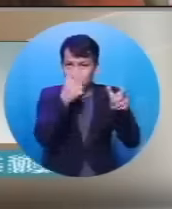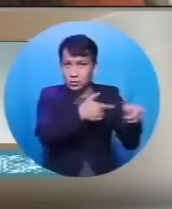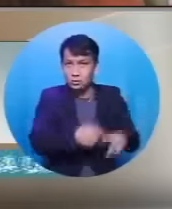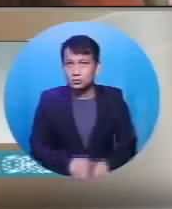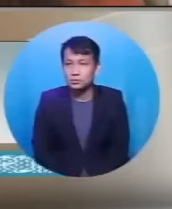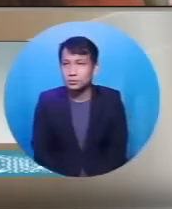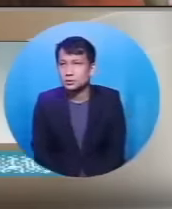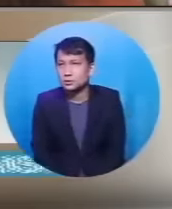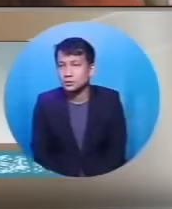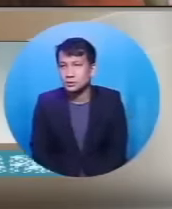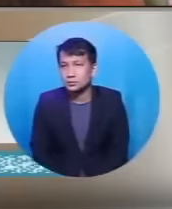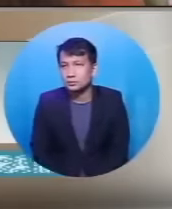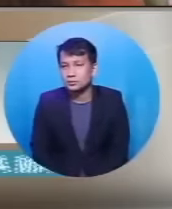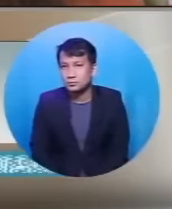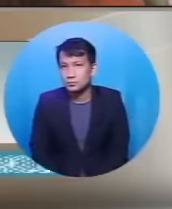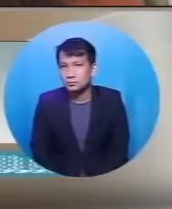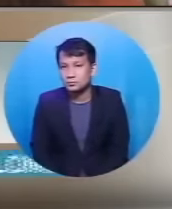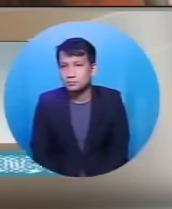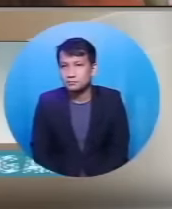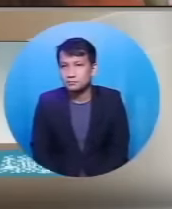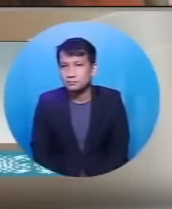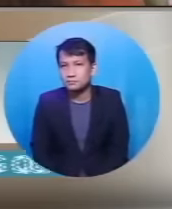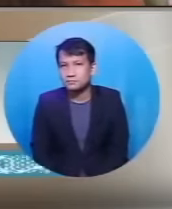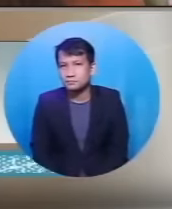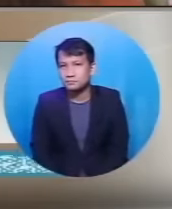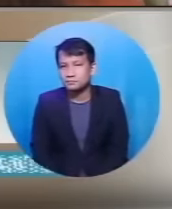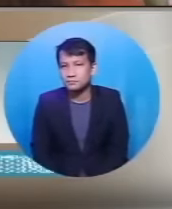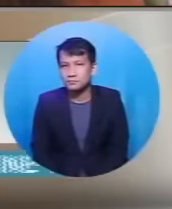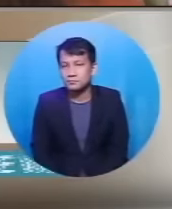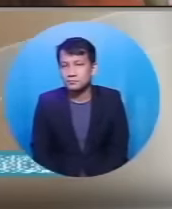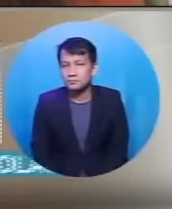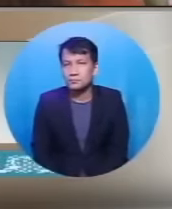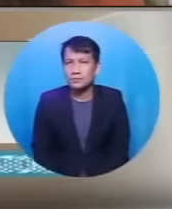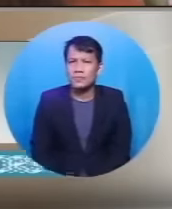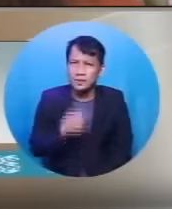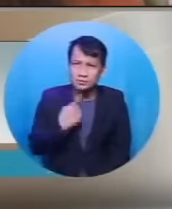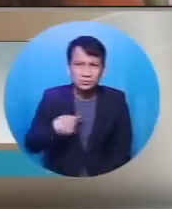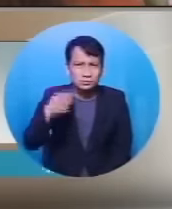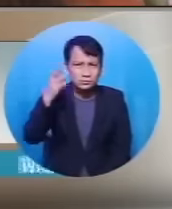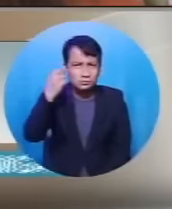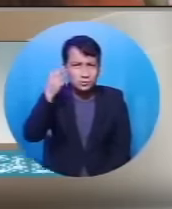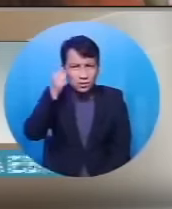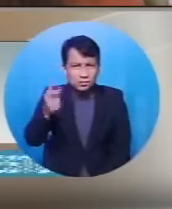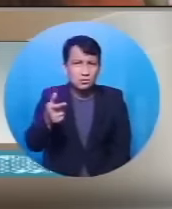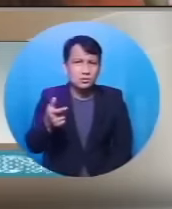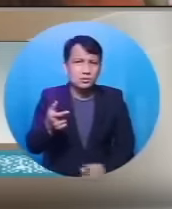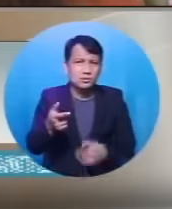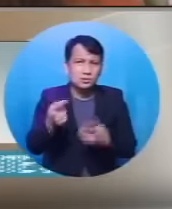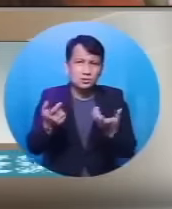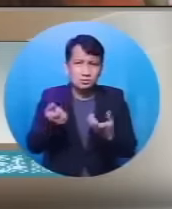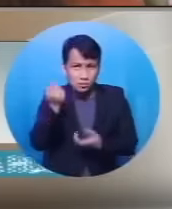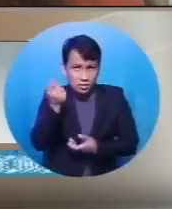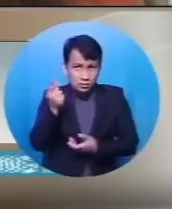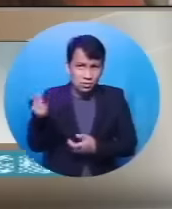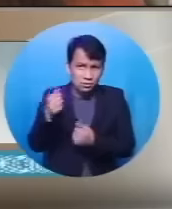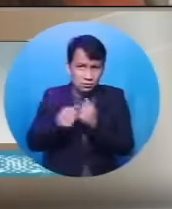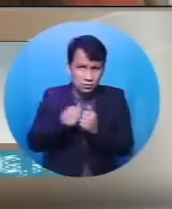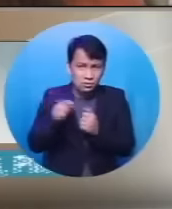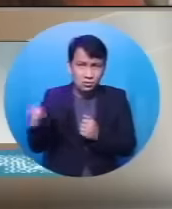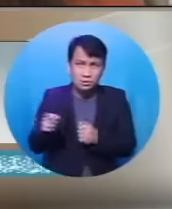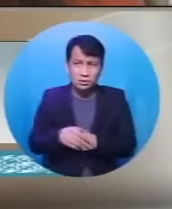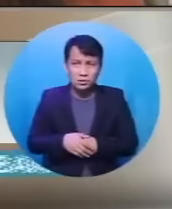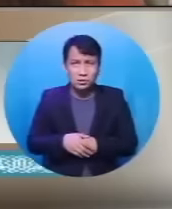m Okay sir sir ah ah pfc Sir pfc naintindihan niyo pa yung ibig sabihin